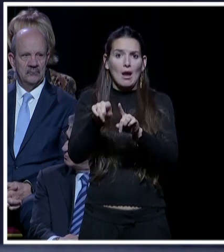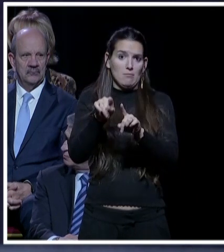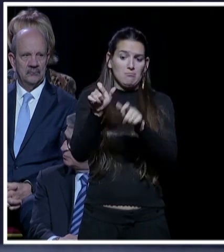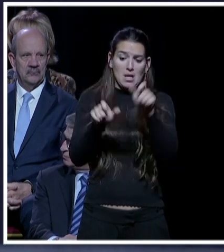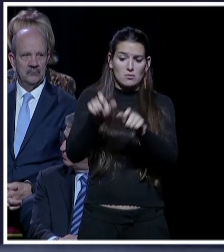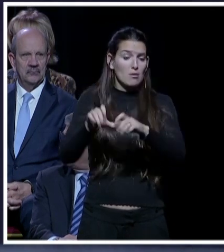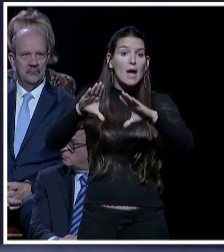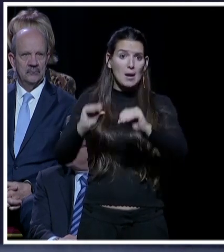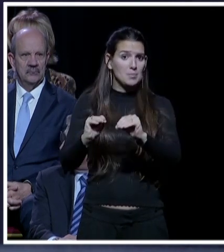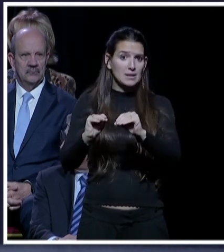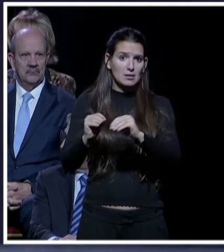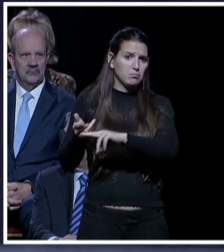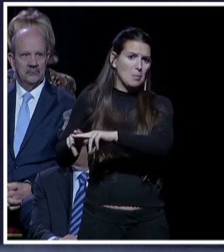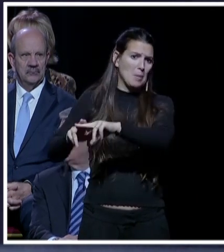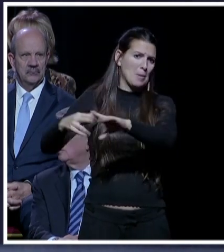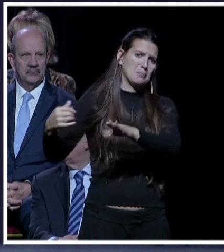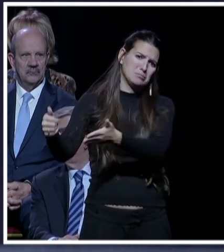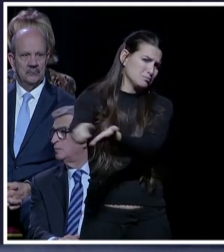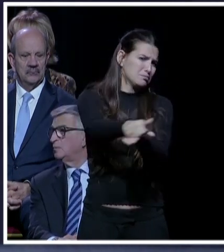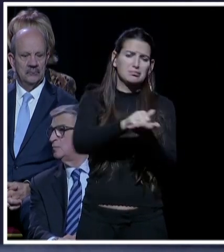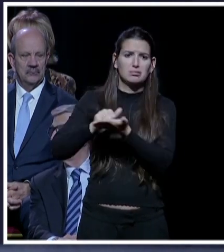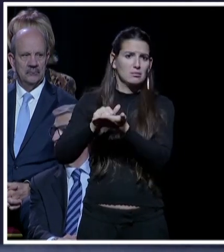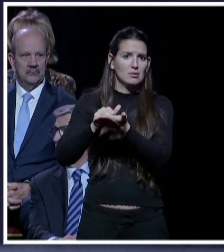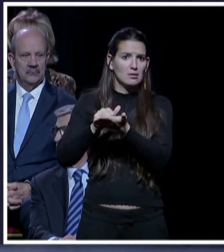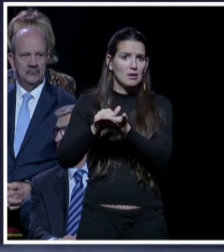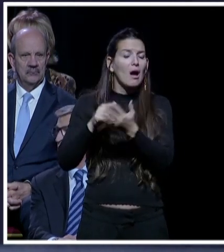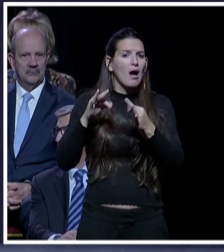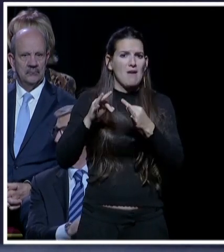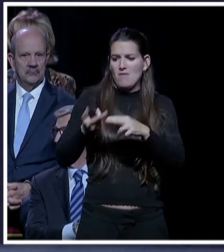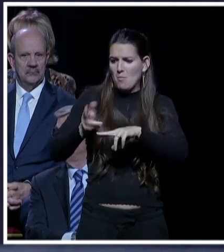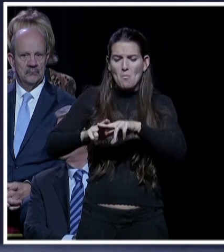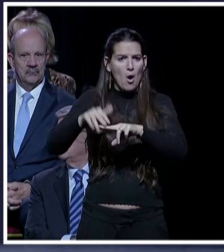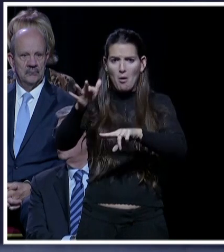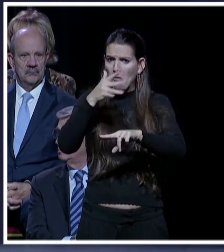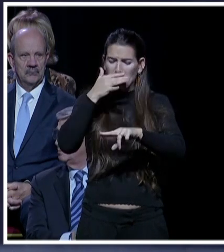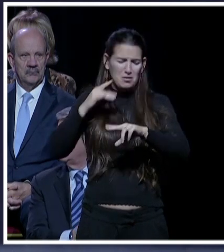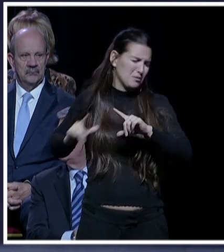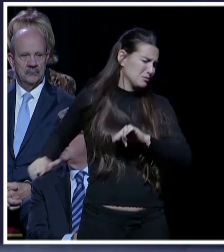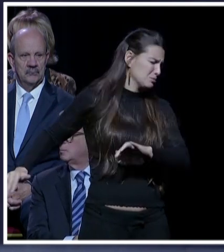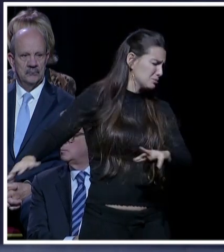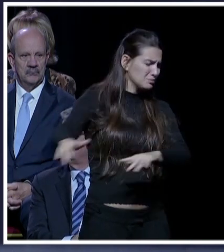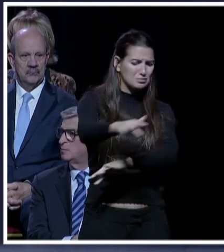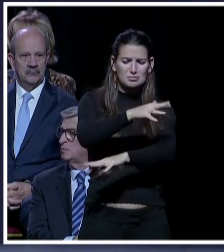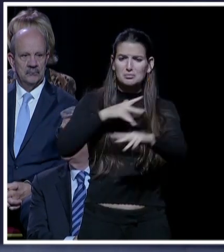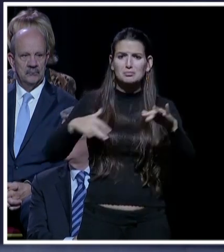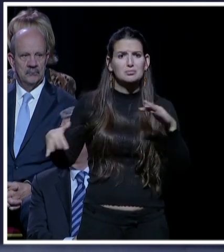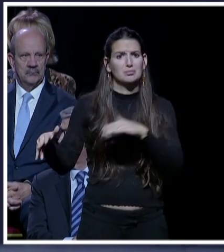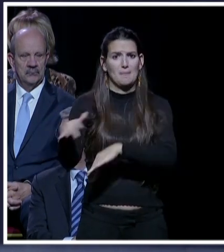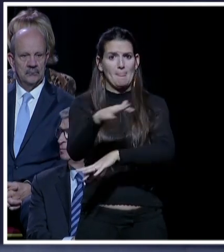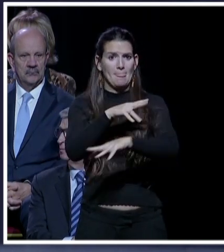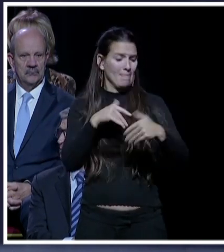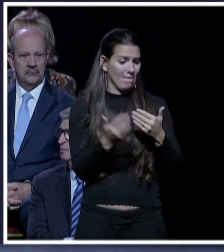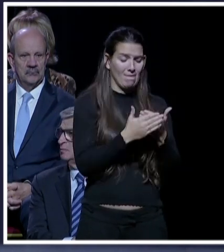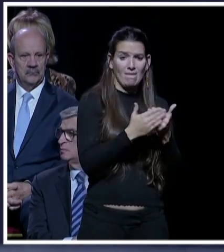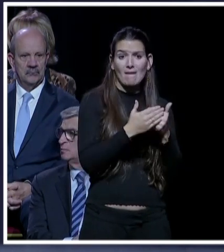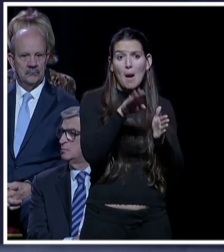massacrés. L'odeur du sang et de la mort nous y a accompagnés à chaque pas. Ces personnes vivaient à moins de 2 kilomètres de la bande de